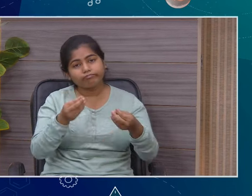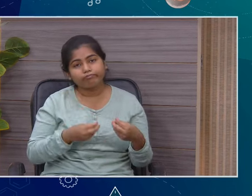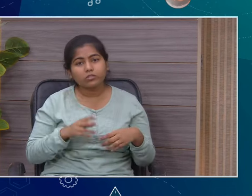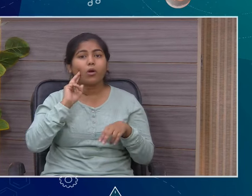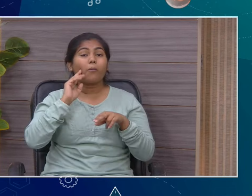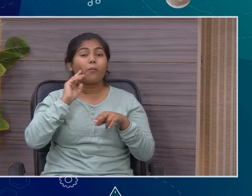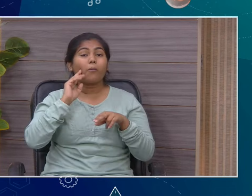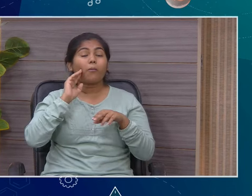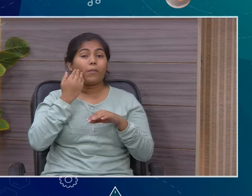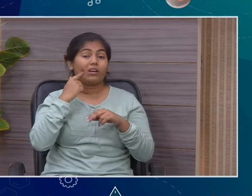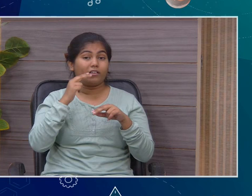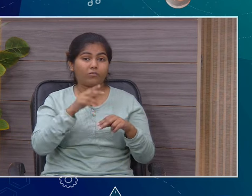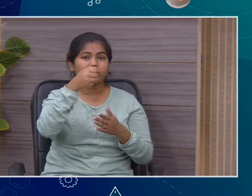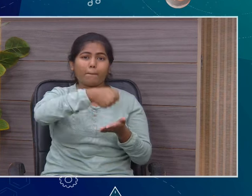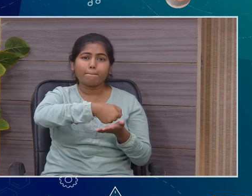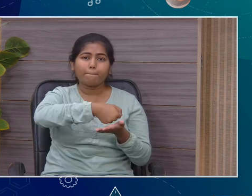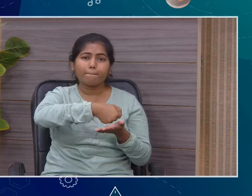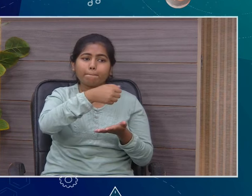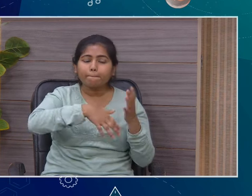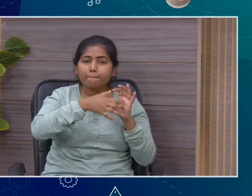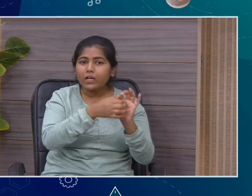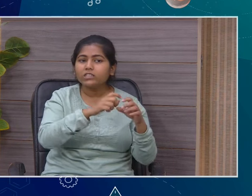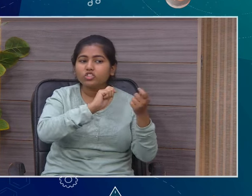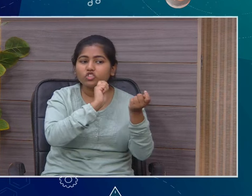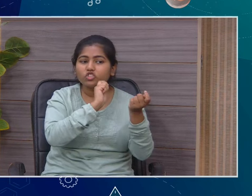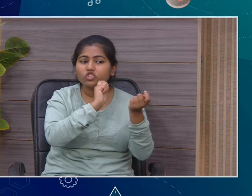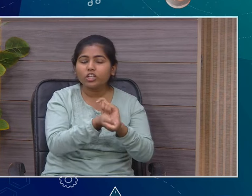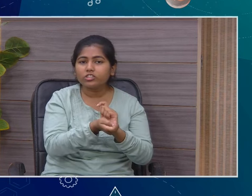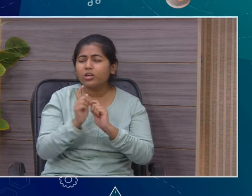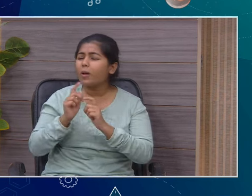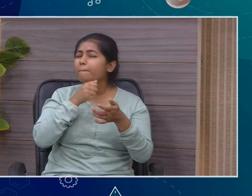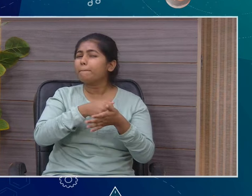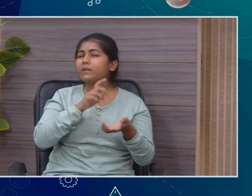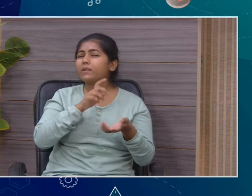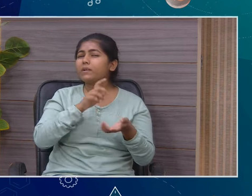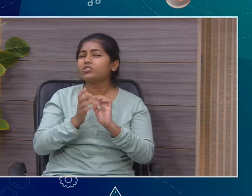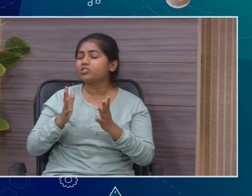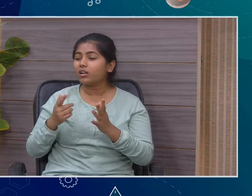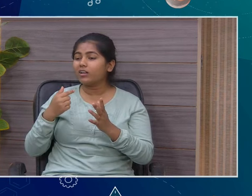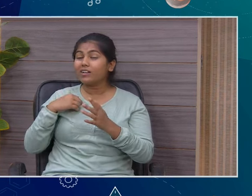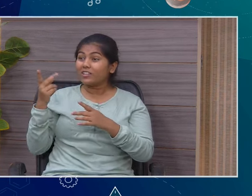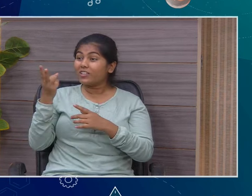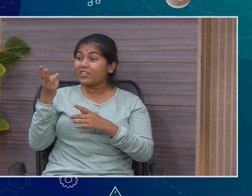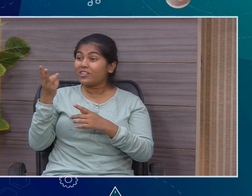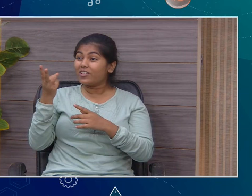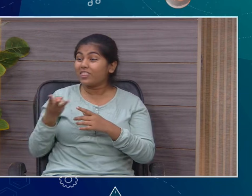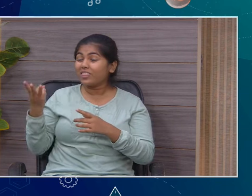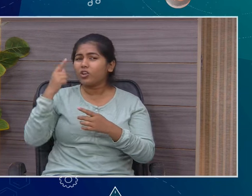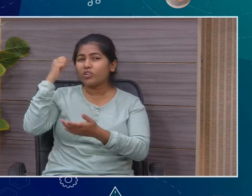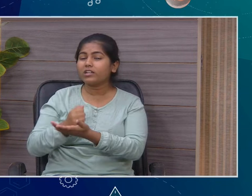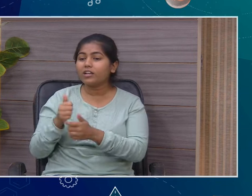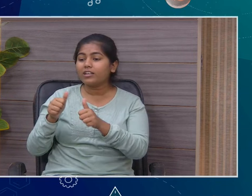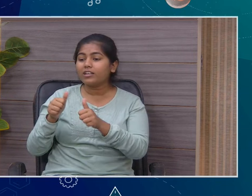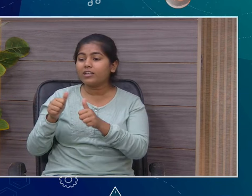इसका आधार चेंज कर दें। क्या आधार था सर? वो उन तीनों ने जो वो एक सिमिलर पेज पर थे, वो लोग एटॉमिक मास को लेकर